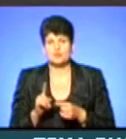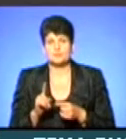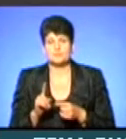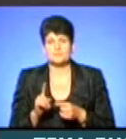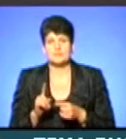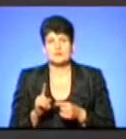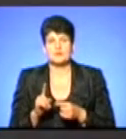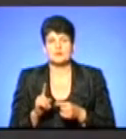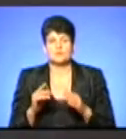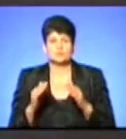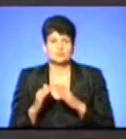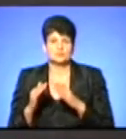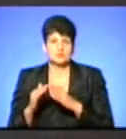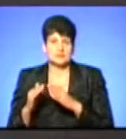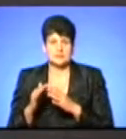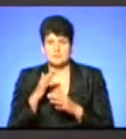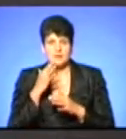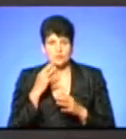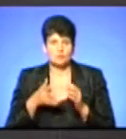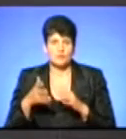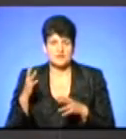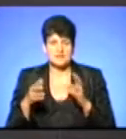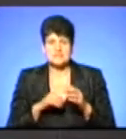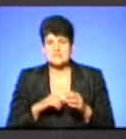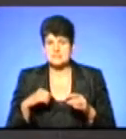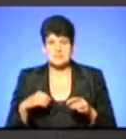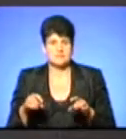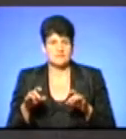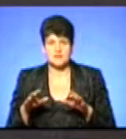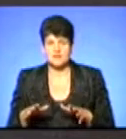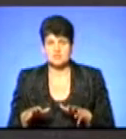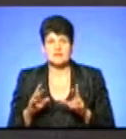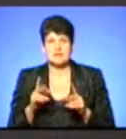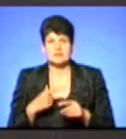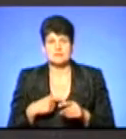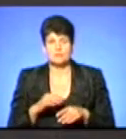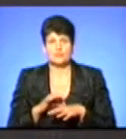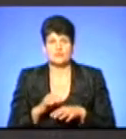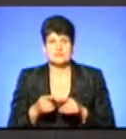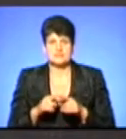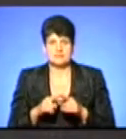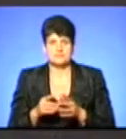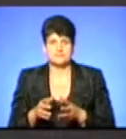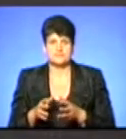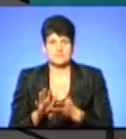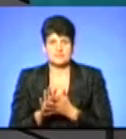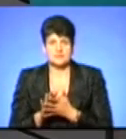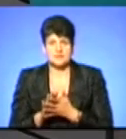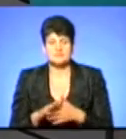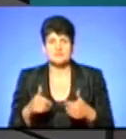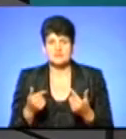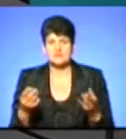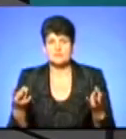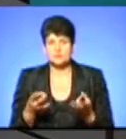балансоутримувачі будинків, якщо ми говоримо про багатоповерхові будинки, вирішували самі, як поводитися з цими відходами. Тобто звертатися потрібно